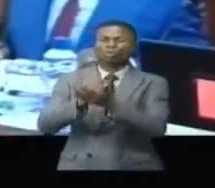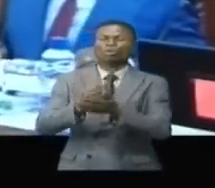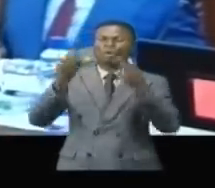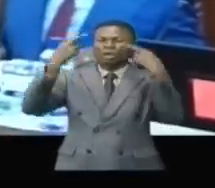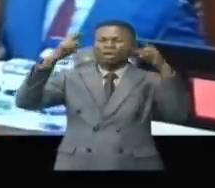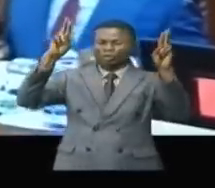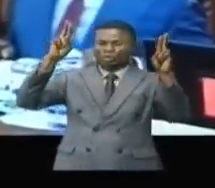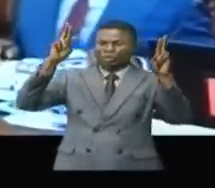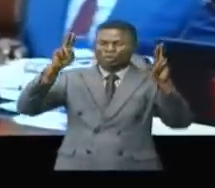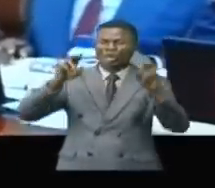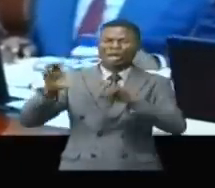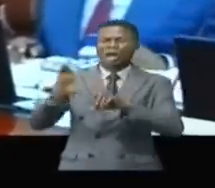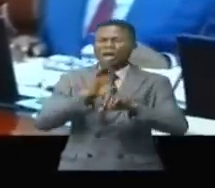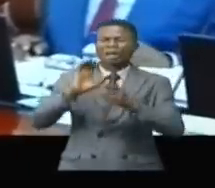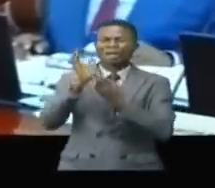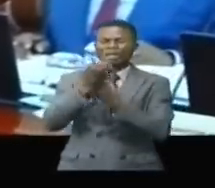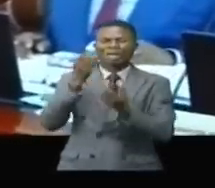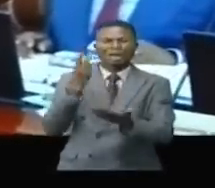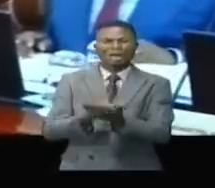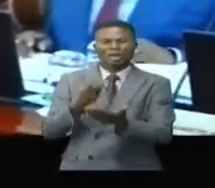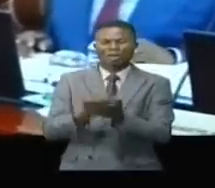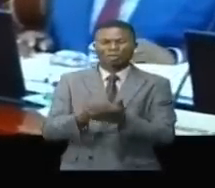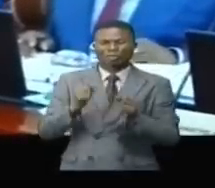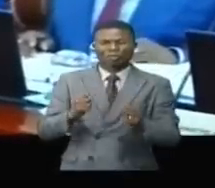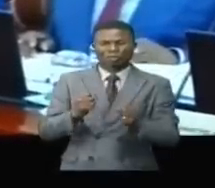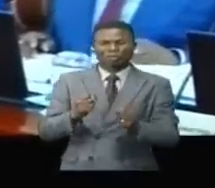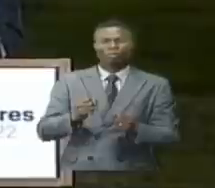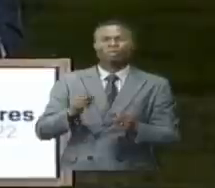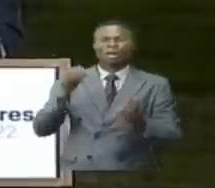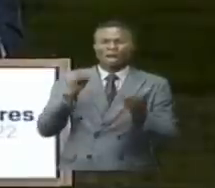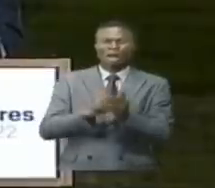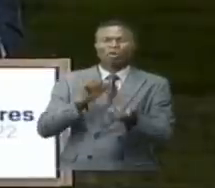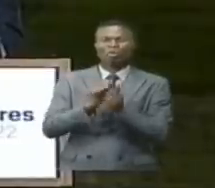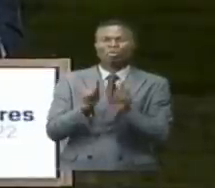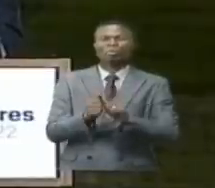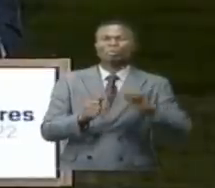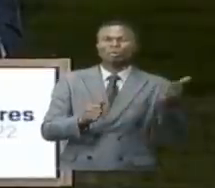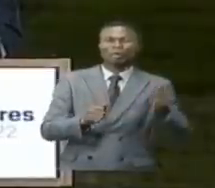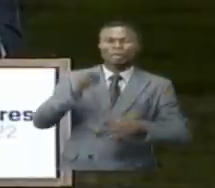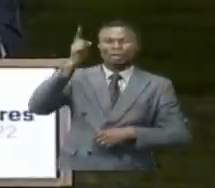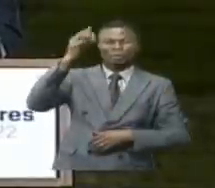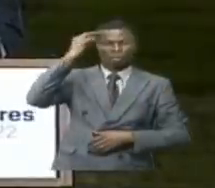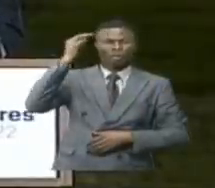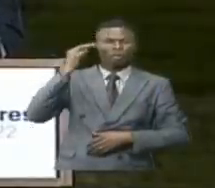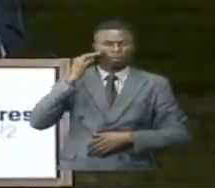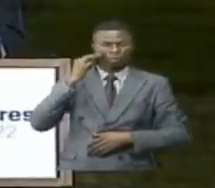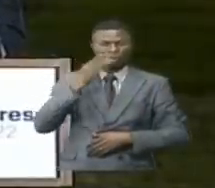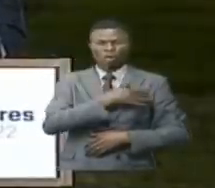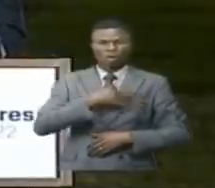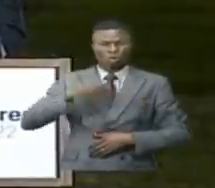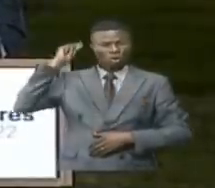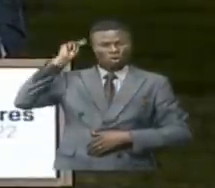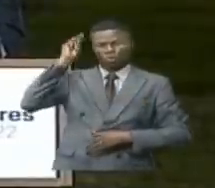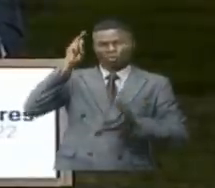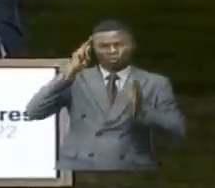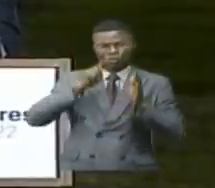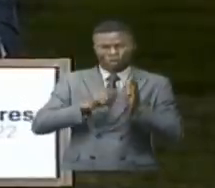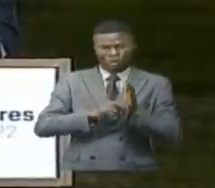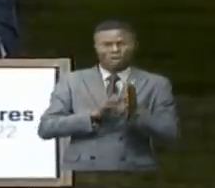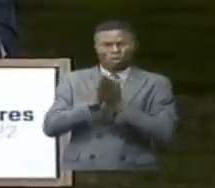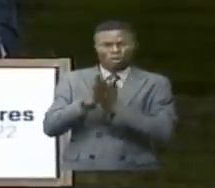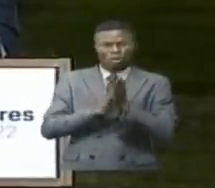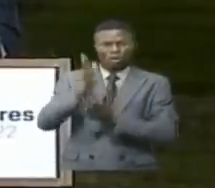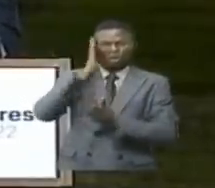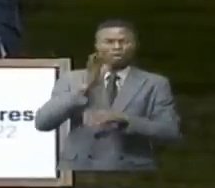rendez-vous culturel et sportif. Sur un autre chapitre, le Premier ministre a, au nom du gouvernement, souhaité